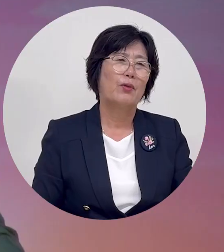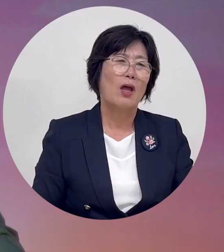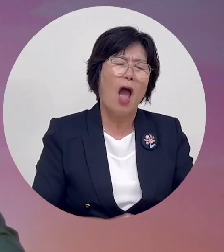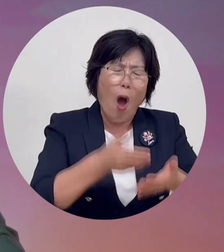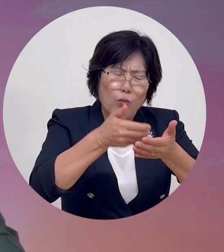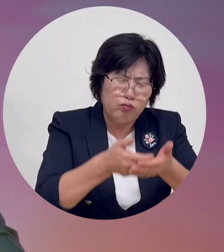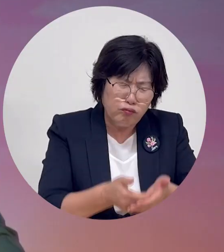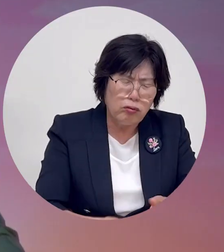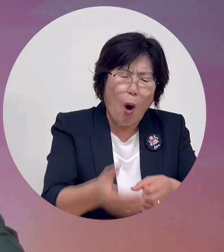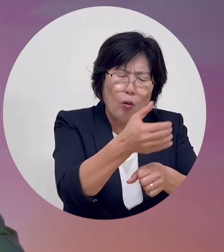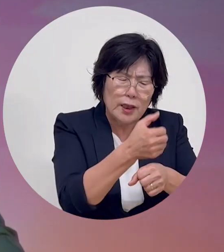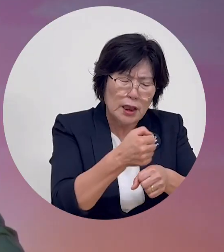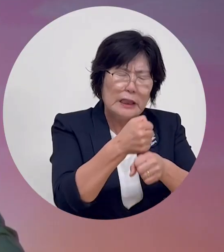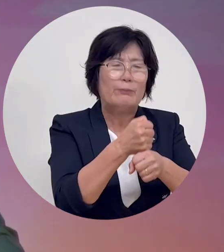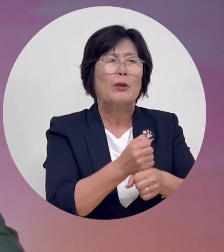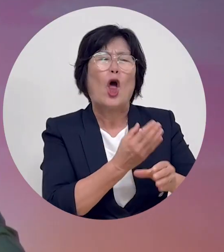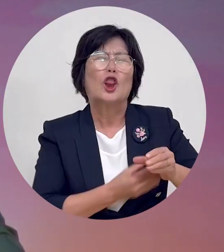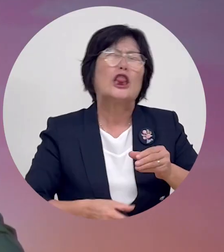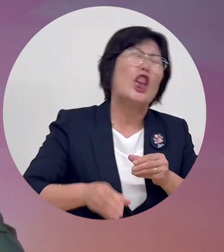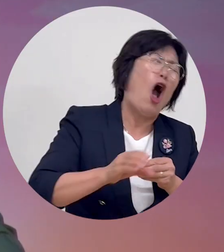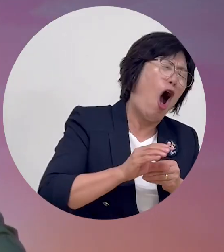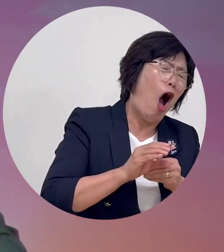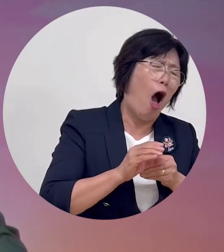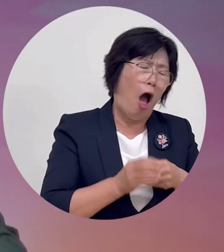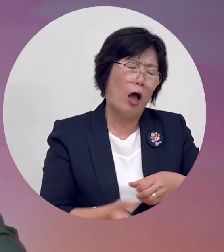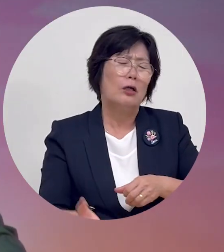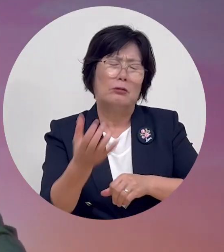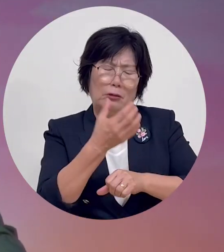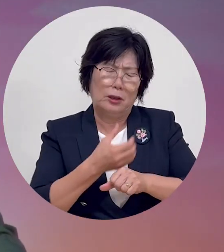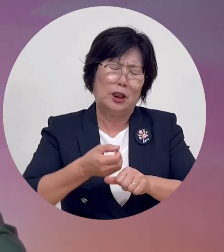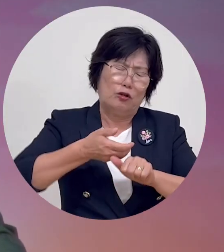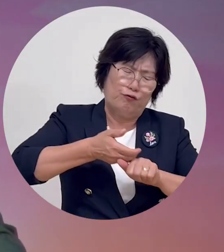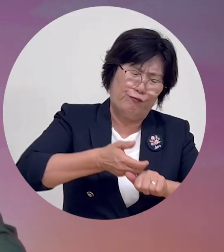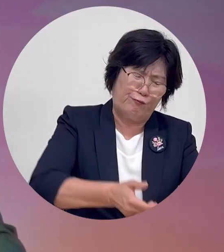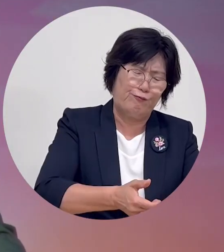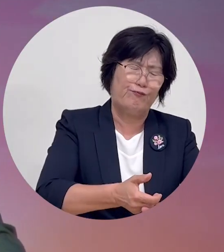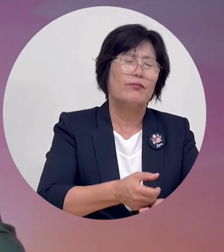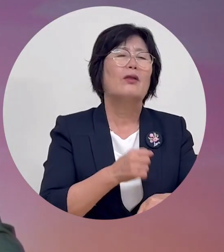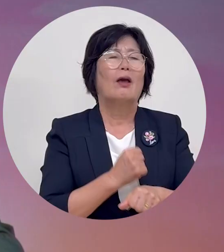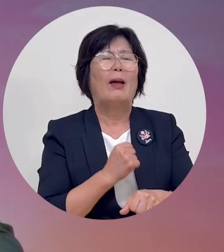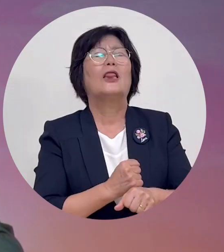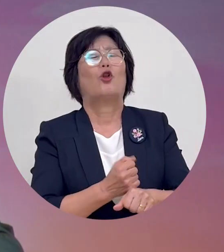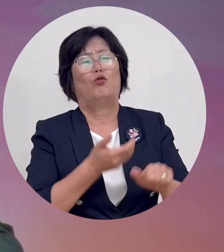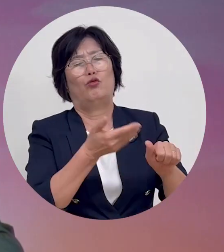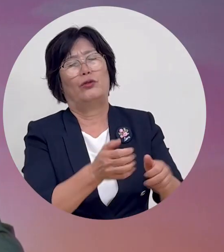무거운 짐을 더 짊어지게 만들었어요.